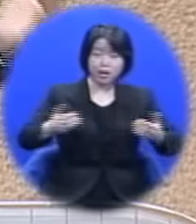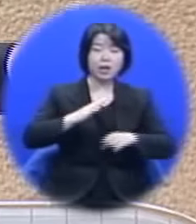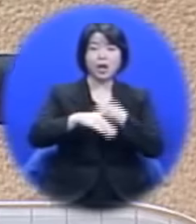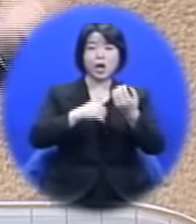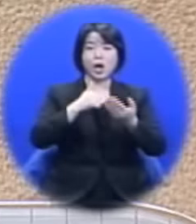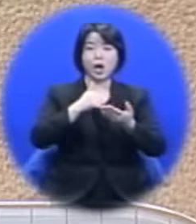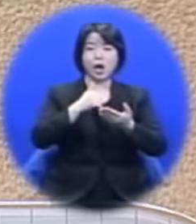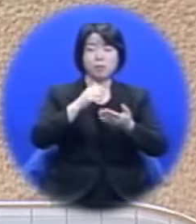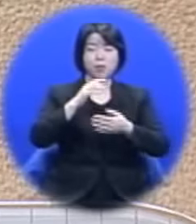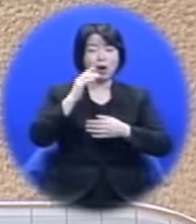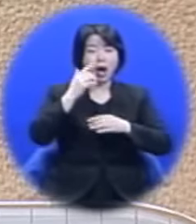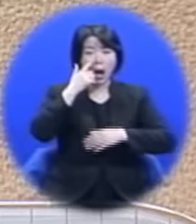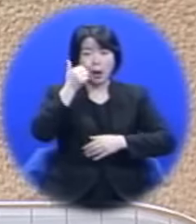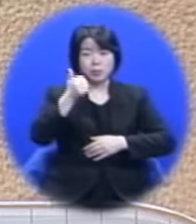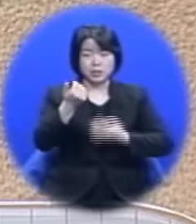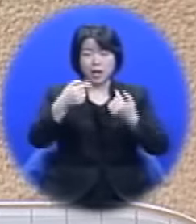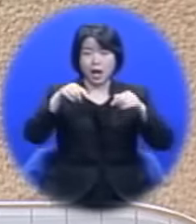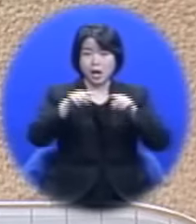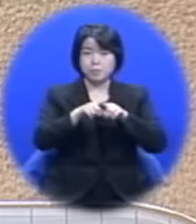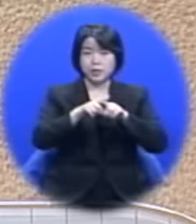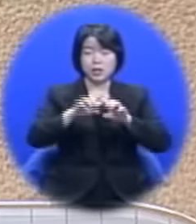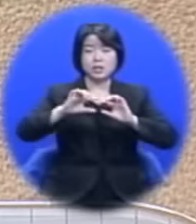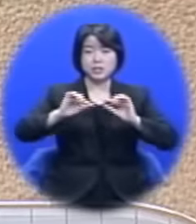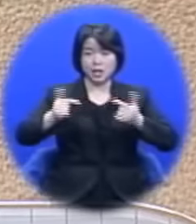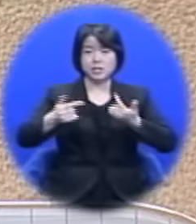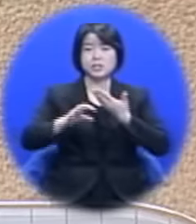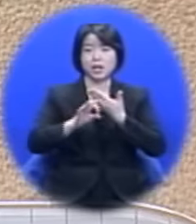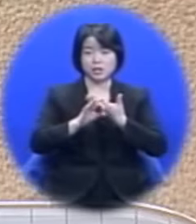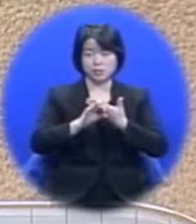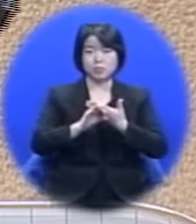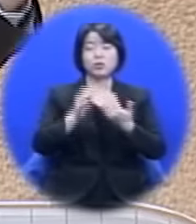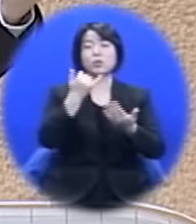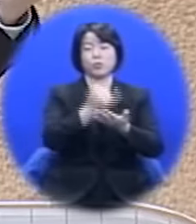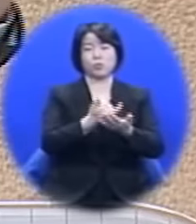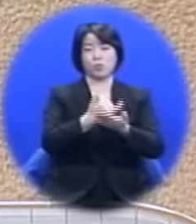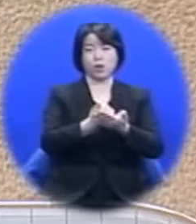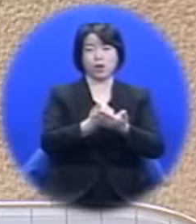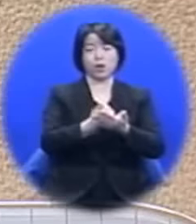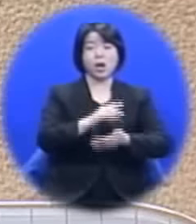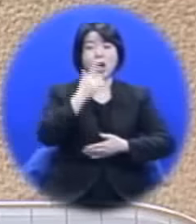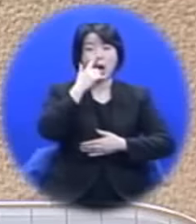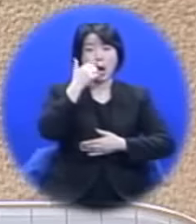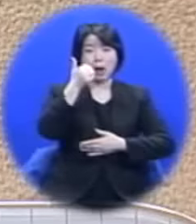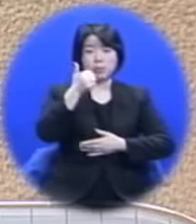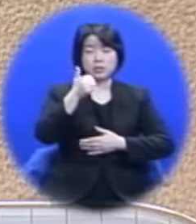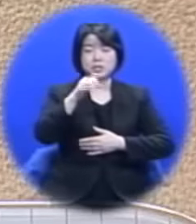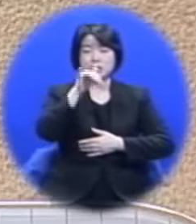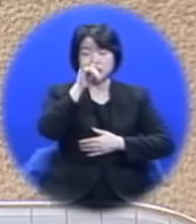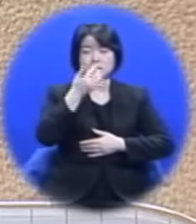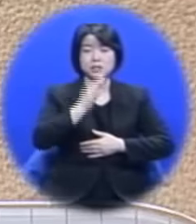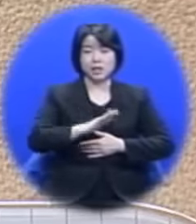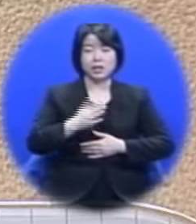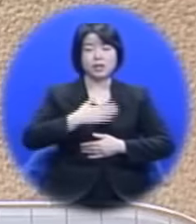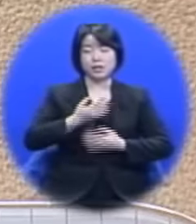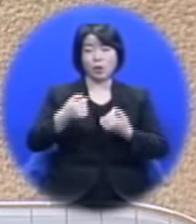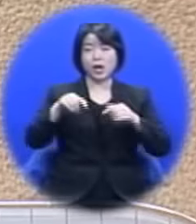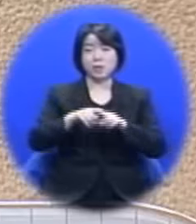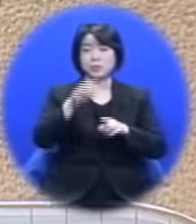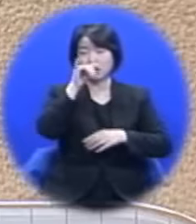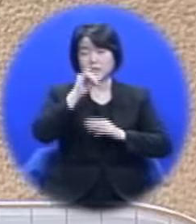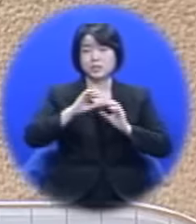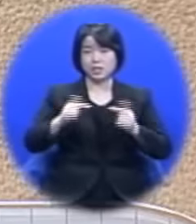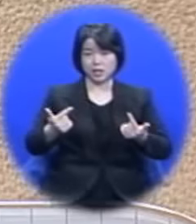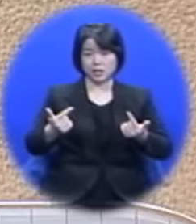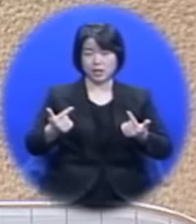함께 살지 않으면 고한 거지요 아버지는 계신데 나와 함께 계시진 않아요 이게 바로